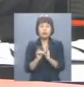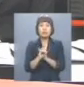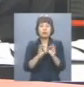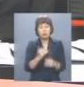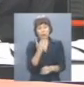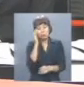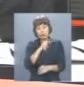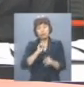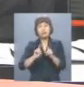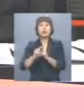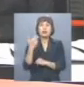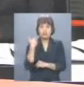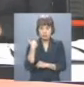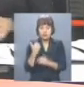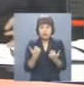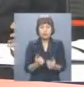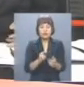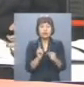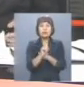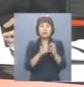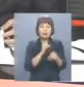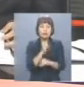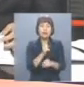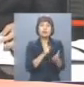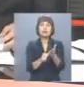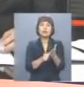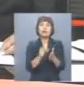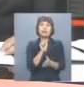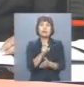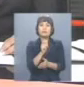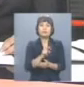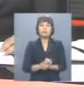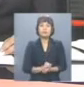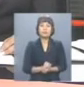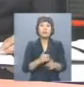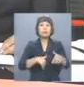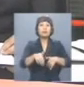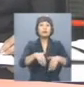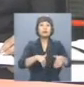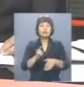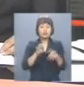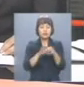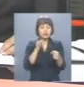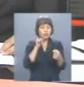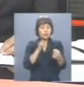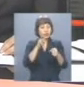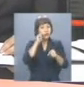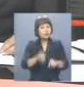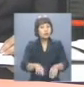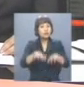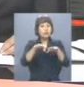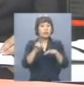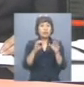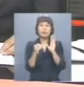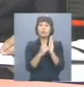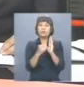และกำลังจะเร่งเข้าไปจัดการค่ะ ส่วนเรื่องของการใช้ชีวิตของประชาชนในช่วงที่เกิดสถานการณ์น้ำท่วมนะคะในกรุงเทพมหานคร